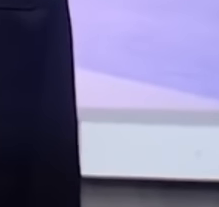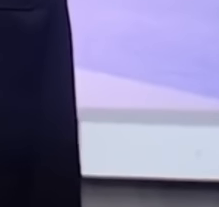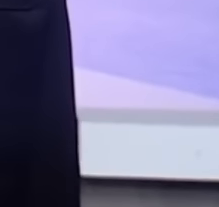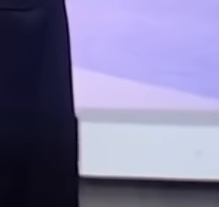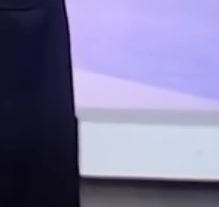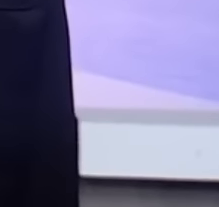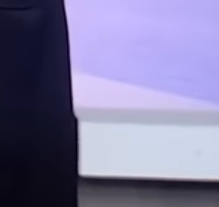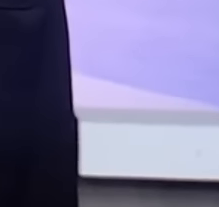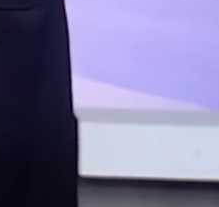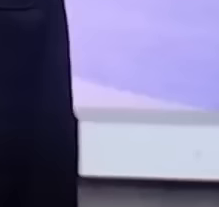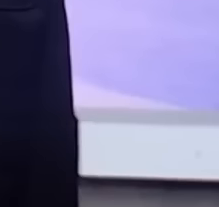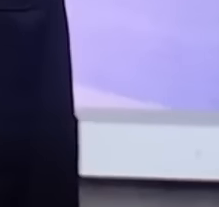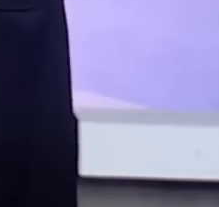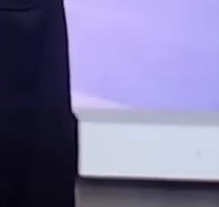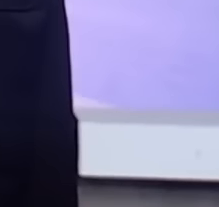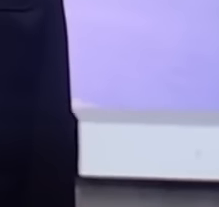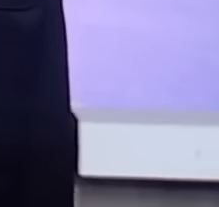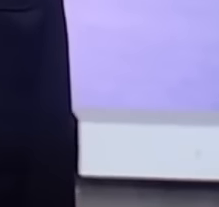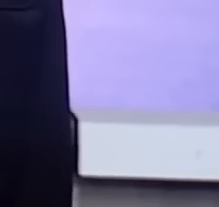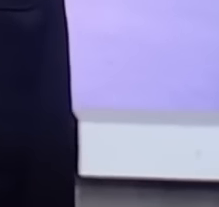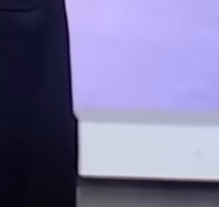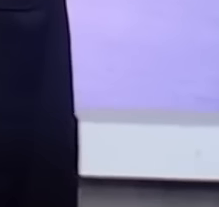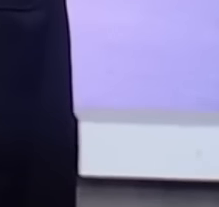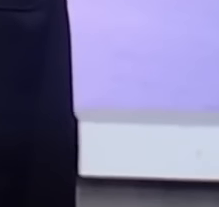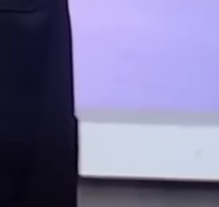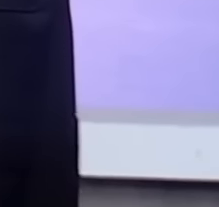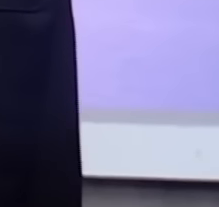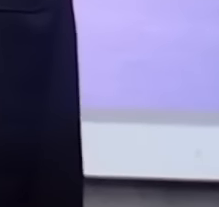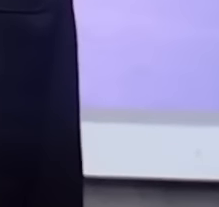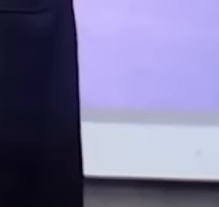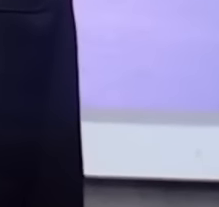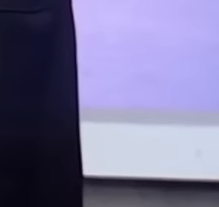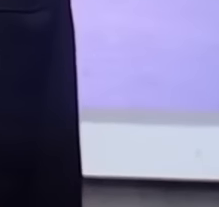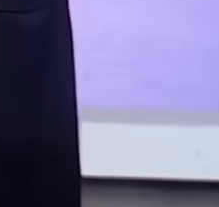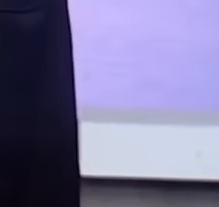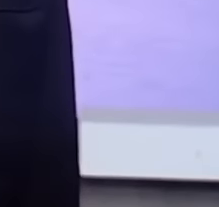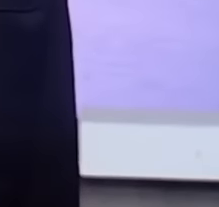samahan niyo kami sa GMA Pinoy TV at sa www.gmanews.tv.